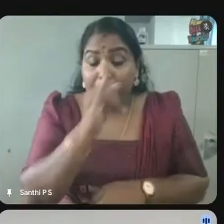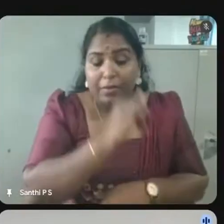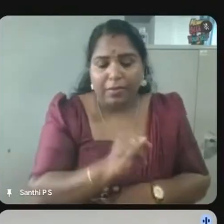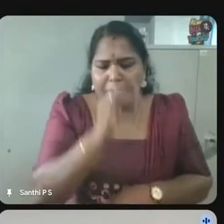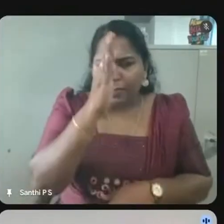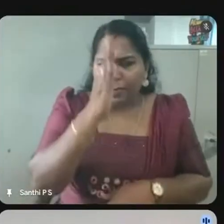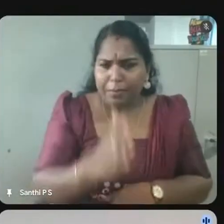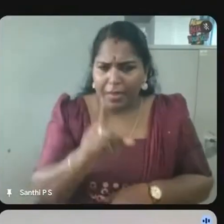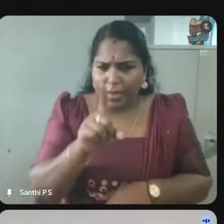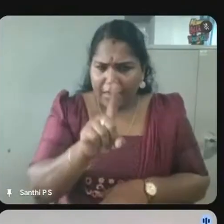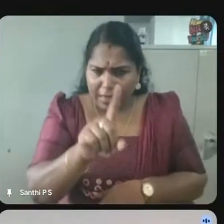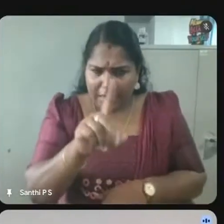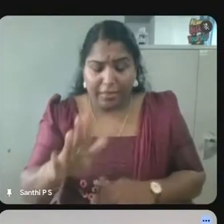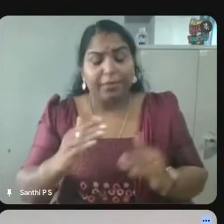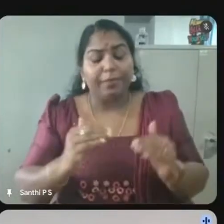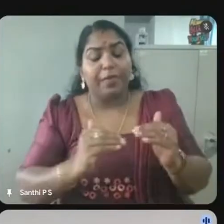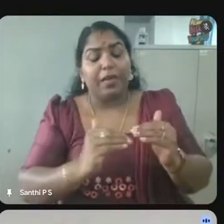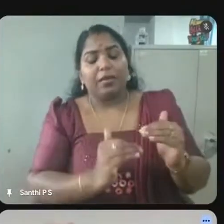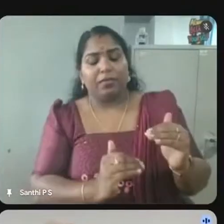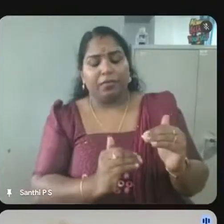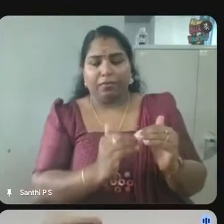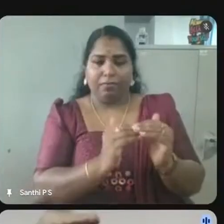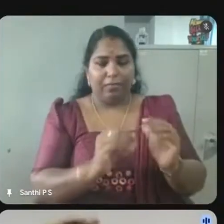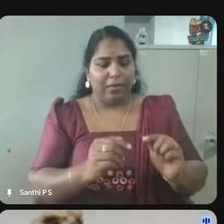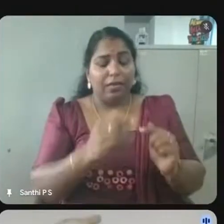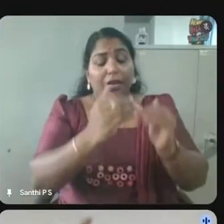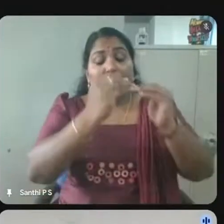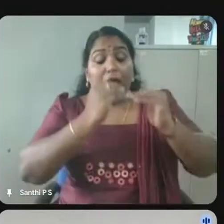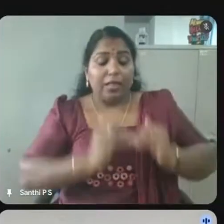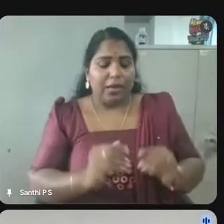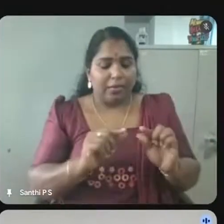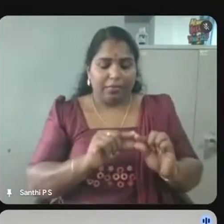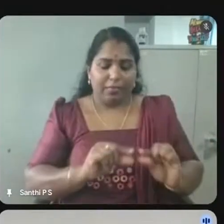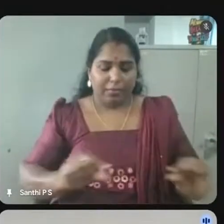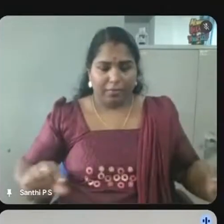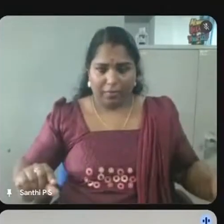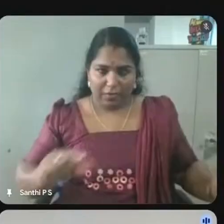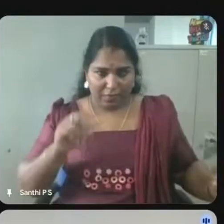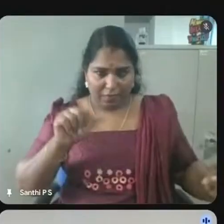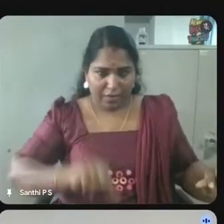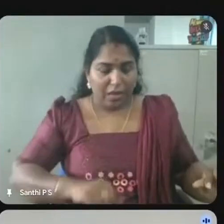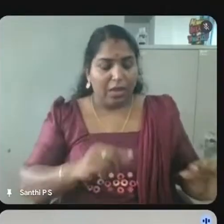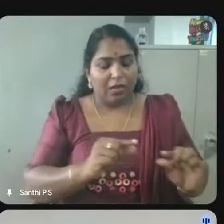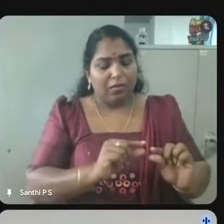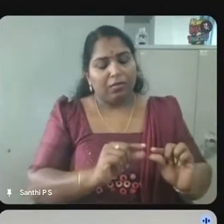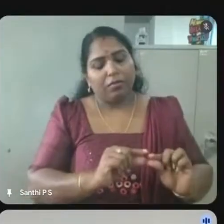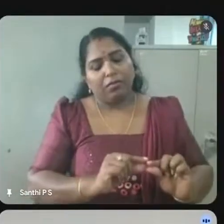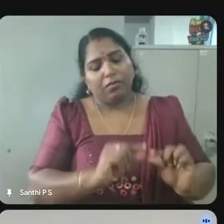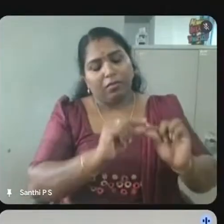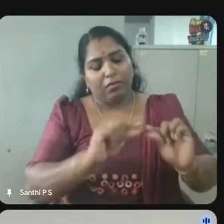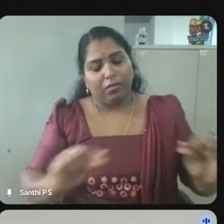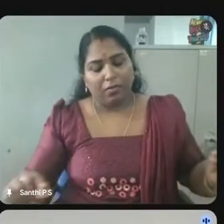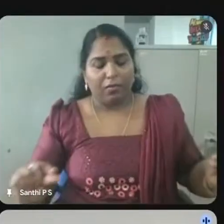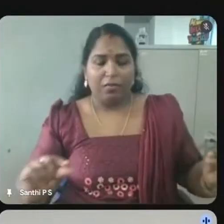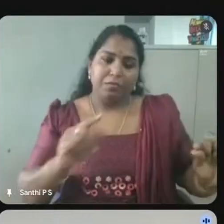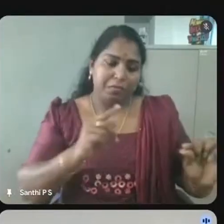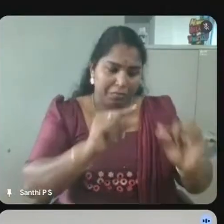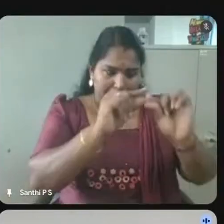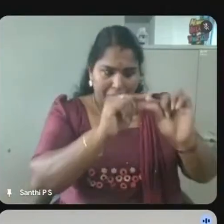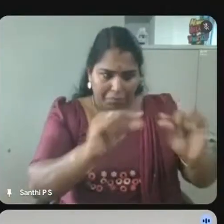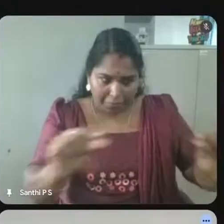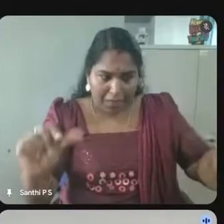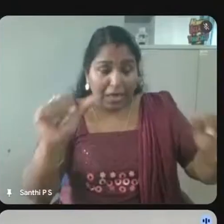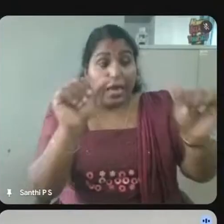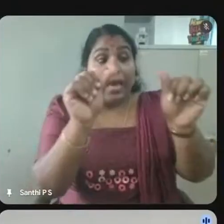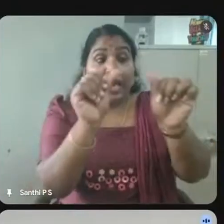അതായത് താഴേന്ന് ഒരു 3ാമത്തെ വരി മുതൽ ഒരു ആദ്യത്തെ വലിയ അക്ഷരം ഉണ്ടല്ലോ എ എന്ന് പറയുന്ന അക്ഷരം, അതുവരെ കാണാൻ പറ്റുന്നവരെ നമ്മൾ